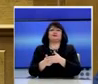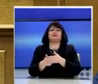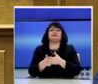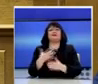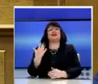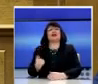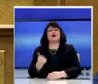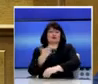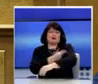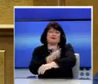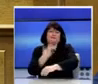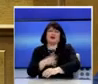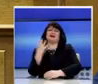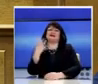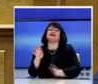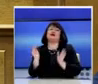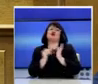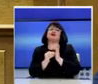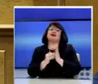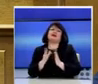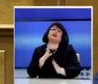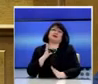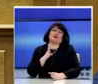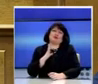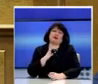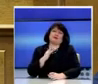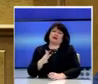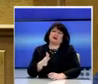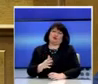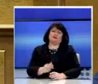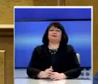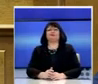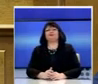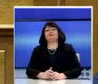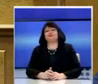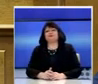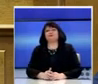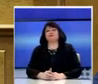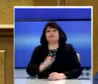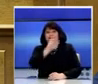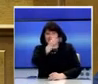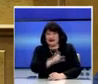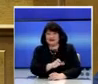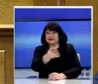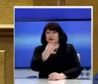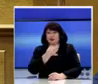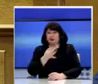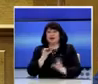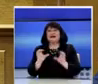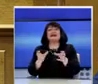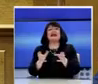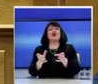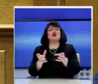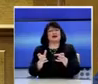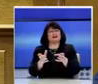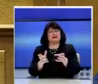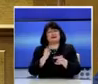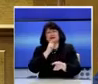θα έχουν εμβολιαστεί 400.000 πολίτες. Και εσείς στην πρόσφατη τηλεοπτική σας